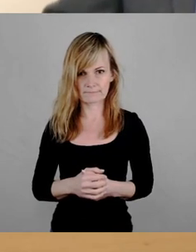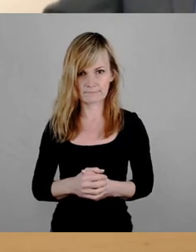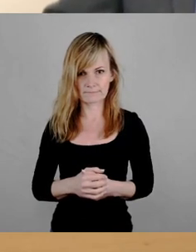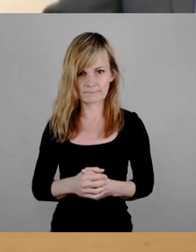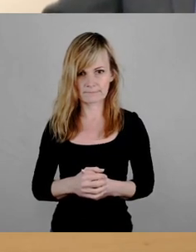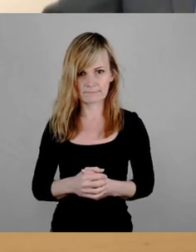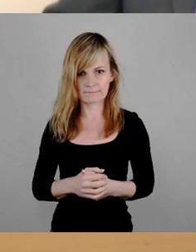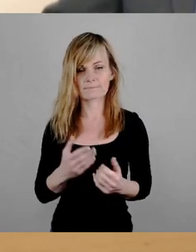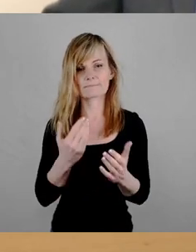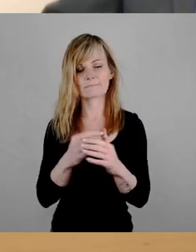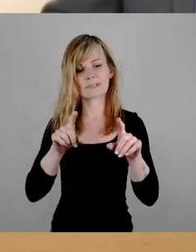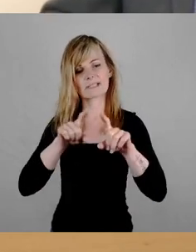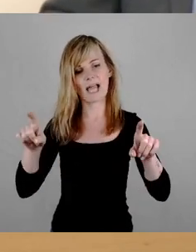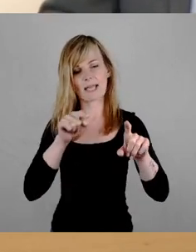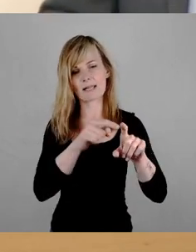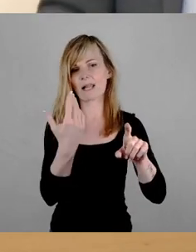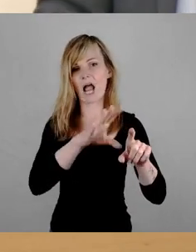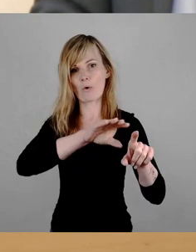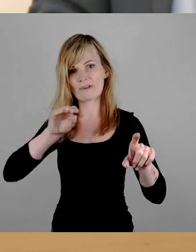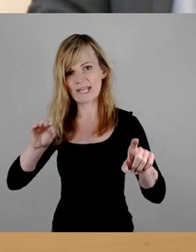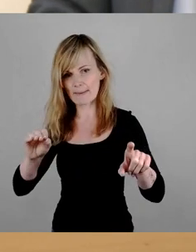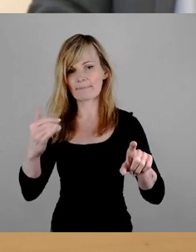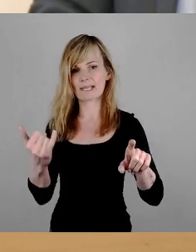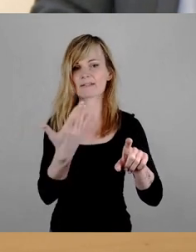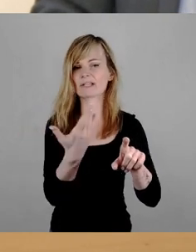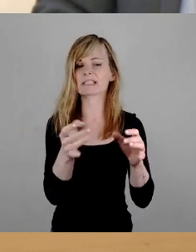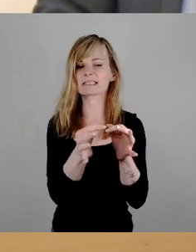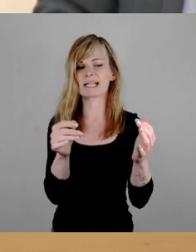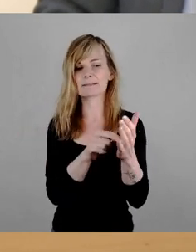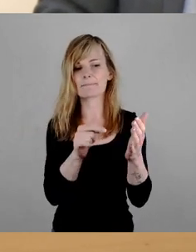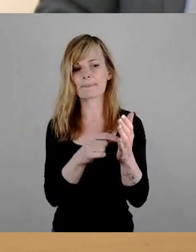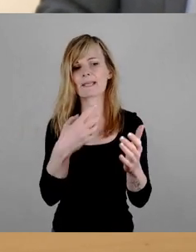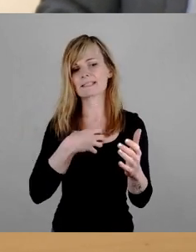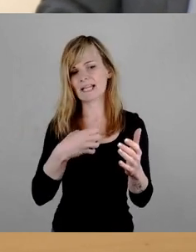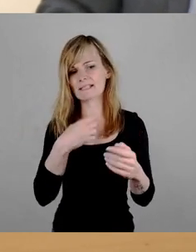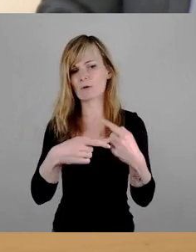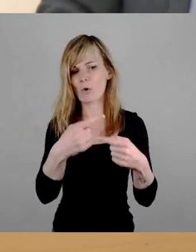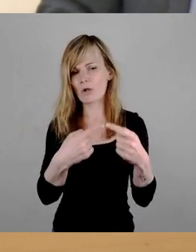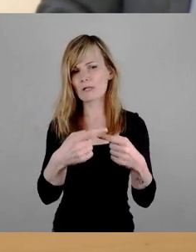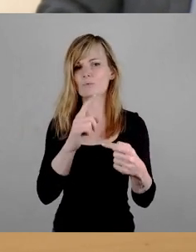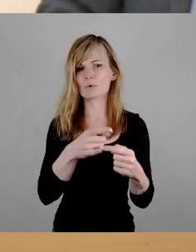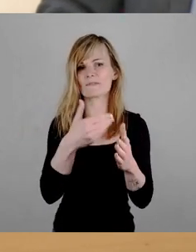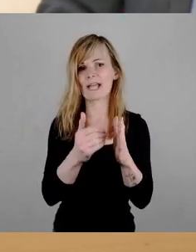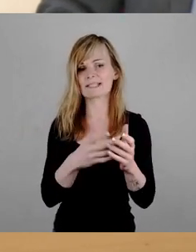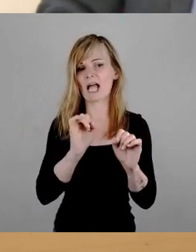heißt, in dem Satz Dresden rollt und weitere Akteurinnen aus